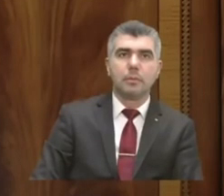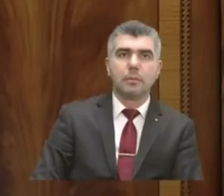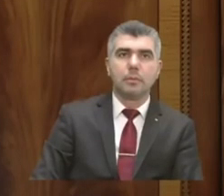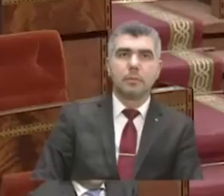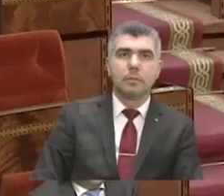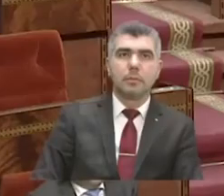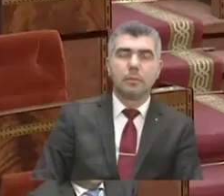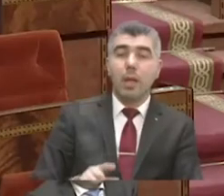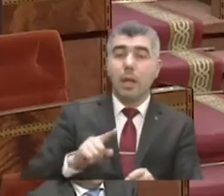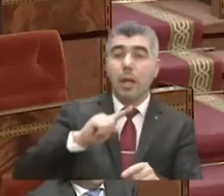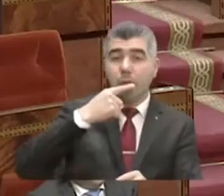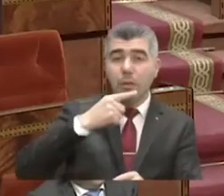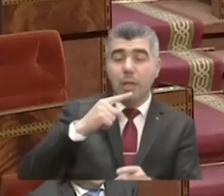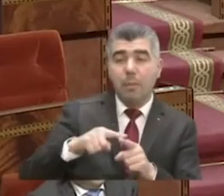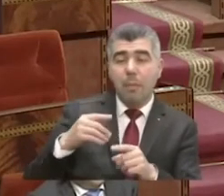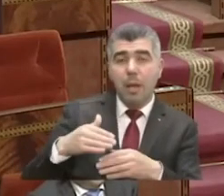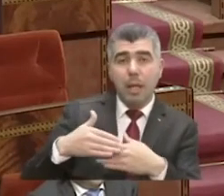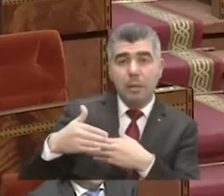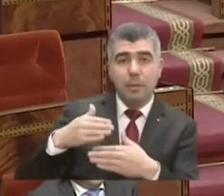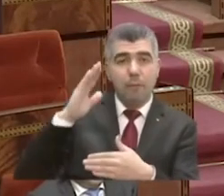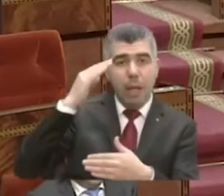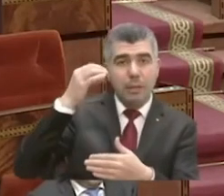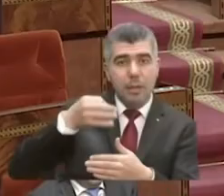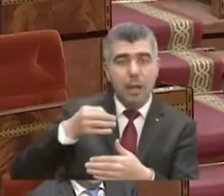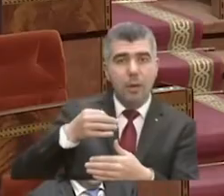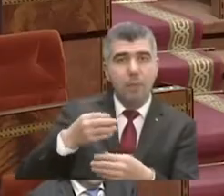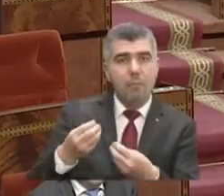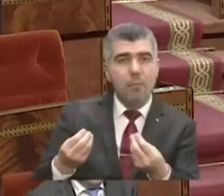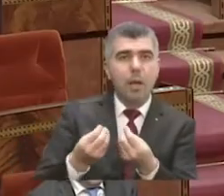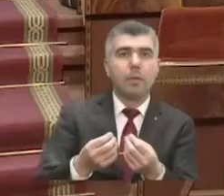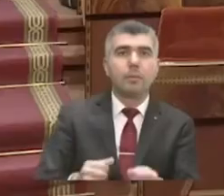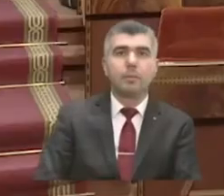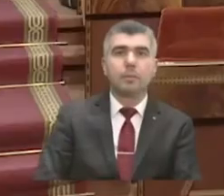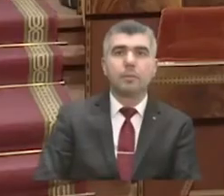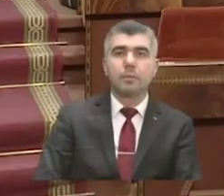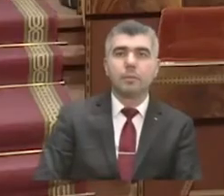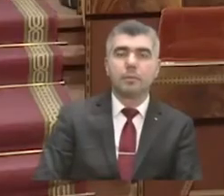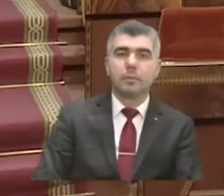لا زاكورا وبولمان كاينه عند الاغلبيه، وقيل انتوما اللي ما عندكمش.